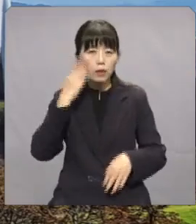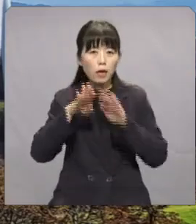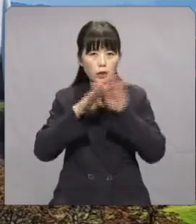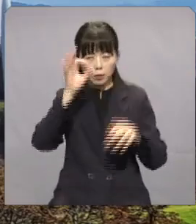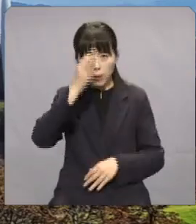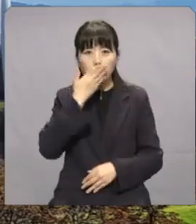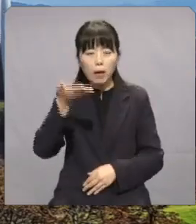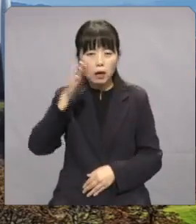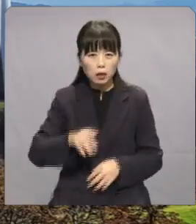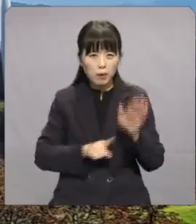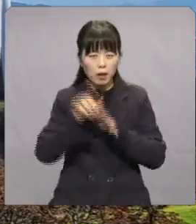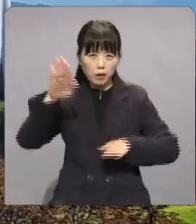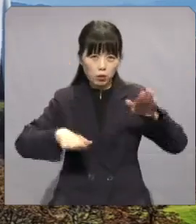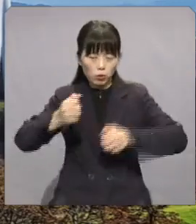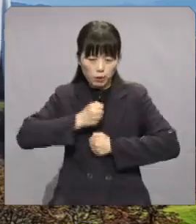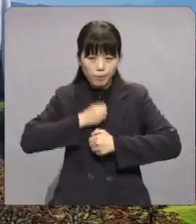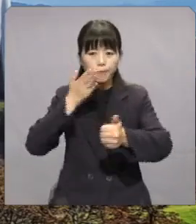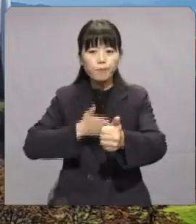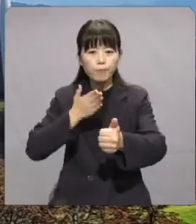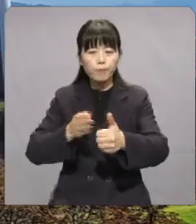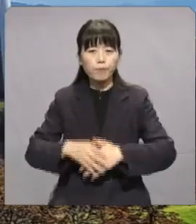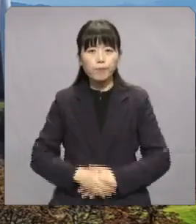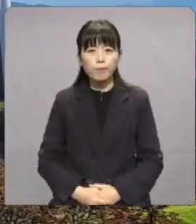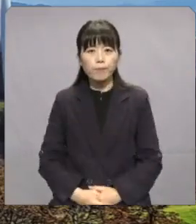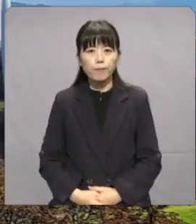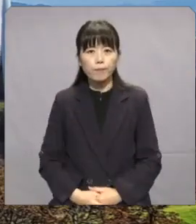이어지겠지만 큰 일교차를 유의하셔야겠습니다 날씨였습니다